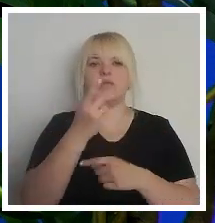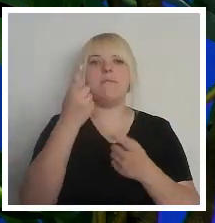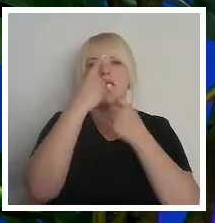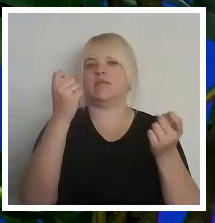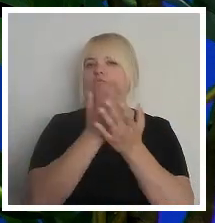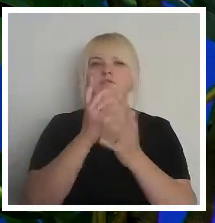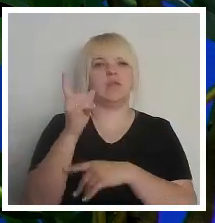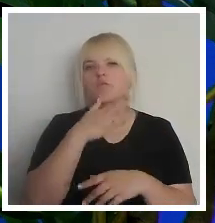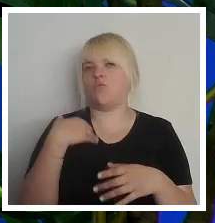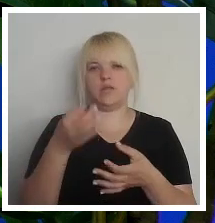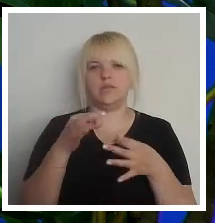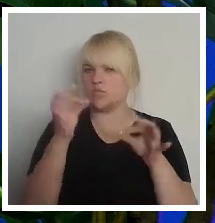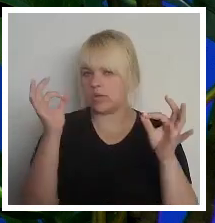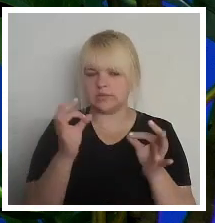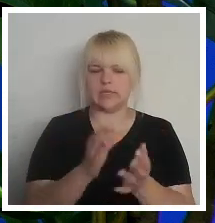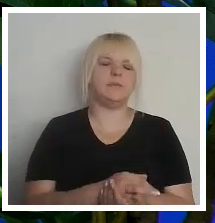Proti, ja mēs